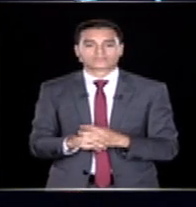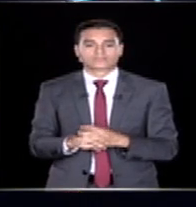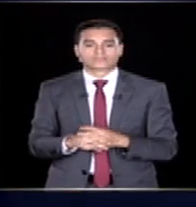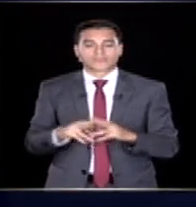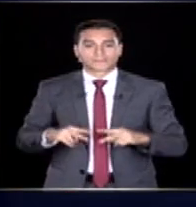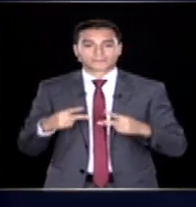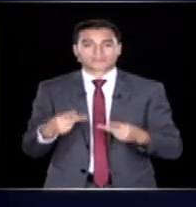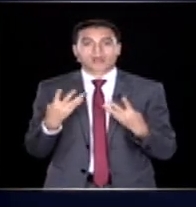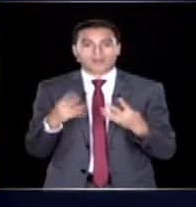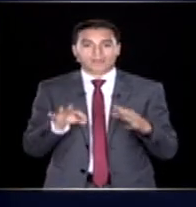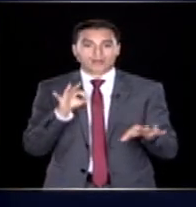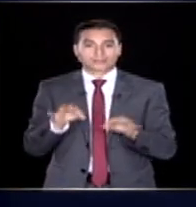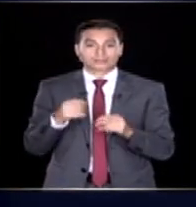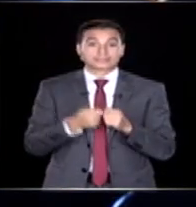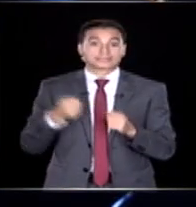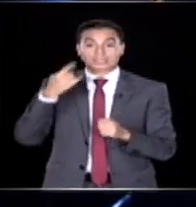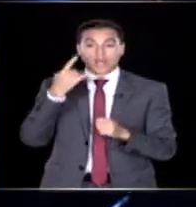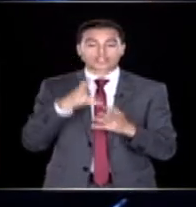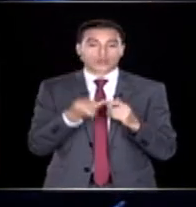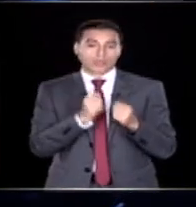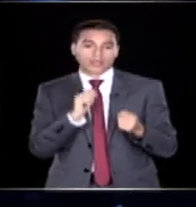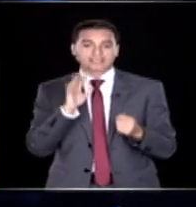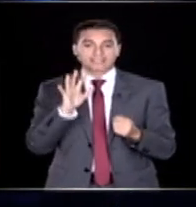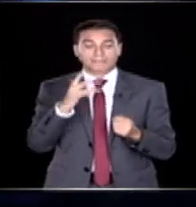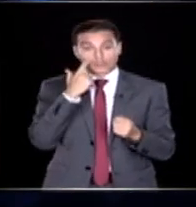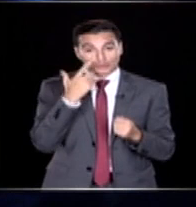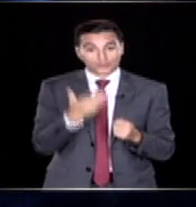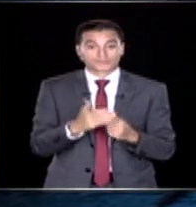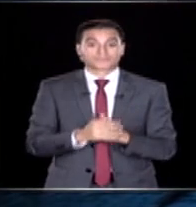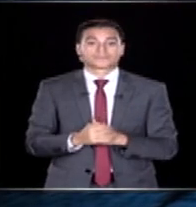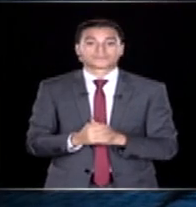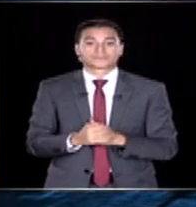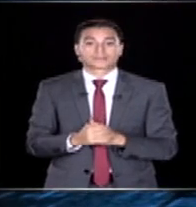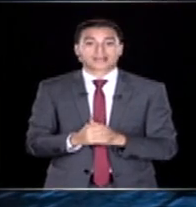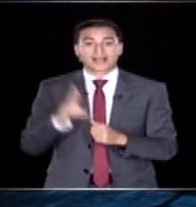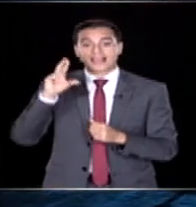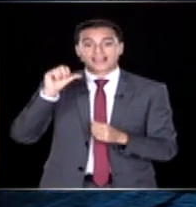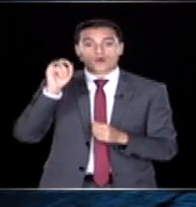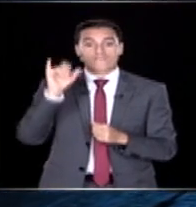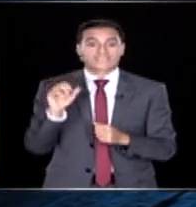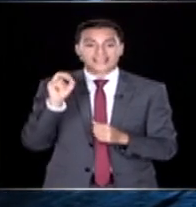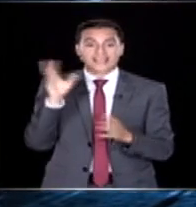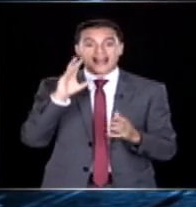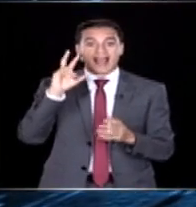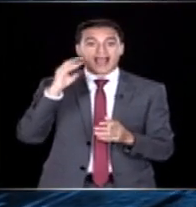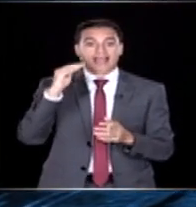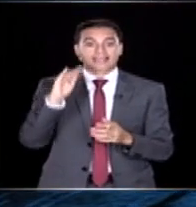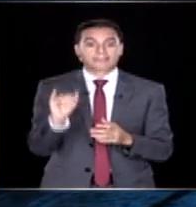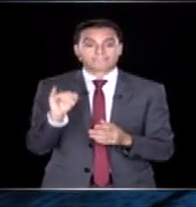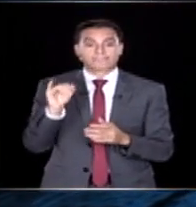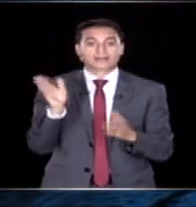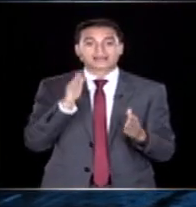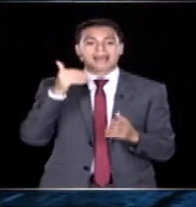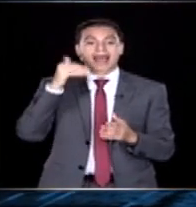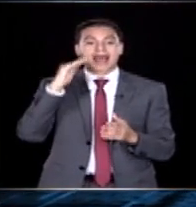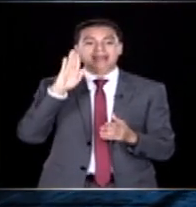أربع اختيارات بزائد 10 أو ناقص 5. توفيق الحكيم، إحسان عبد القدوس،